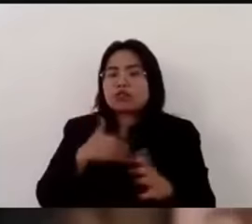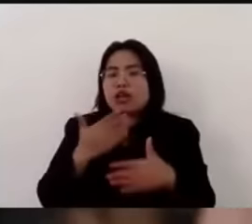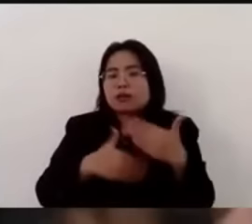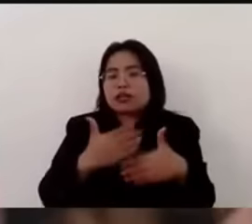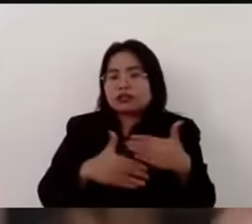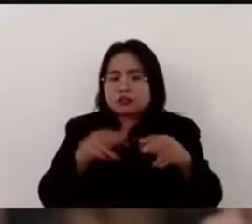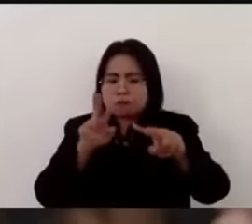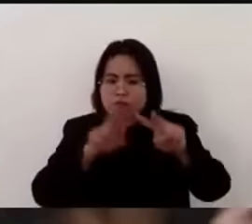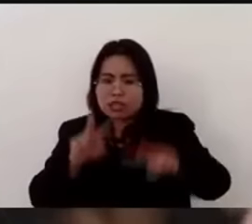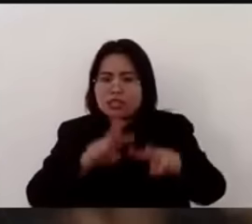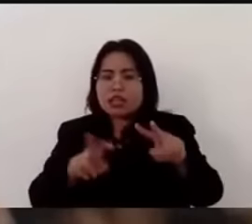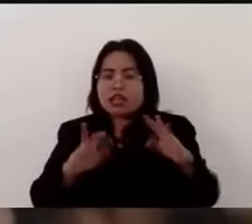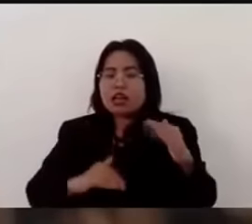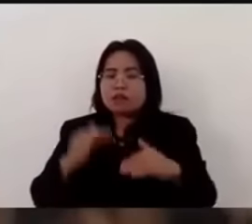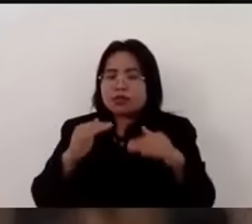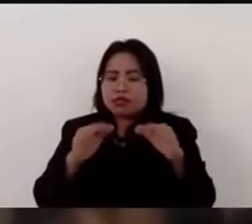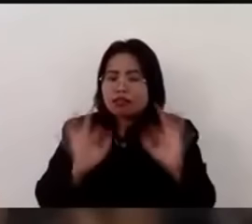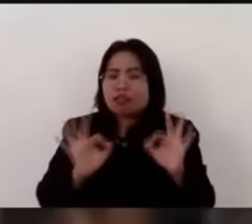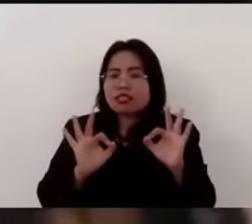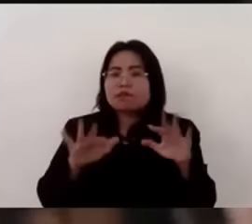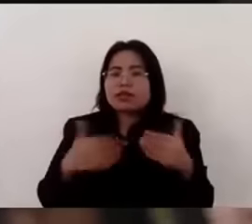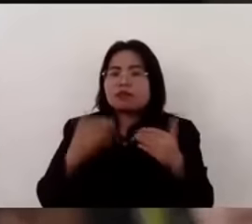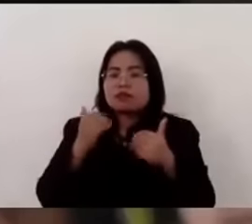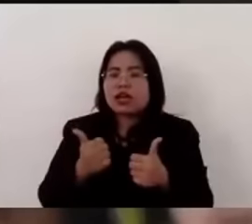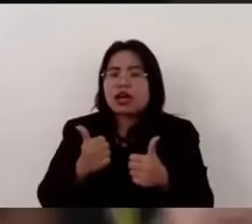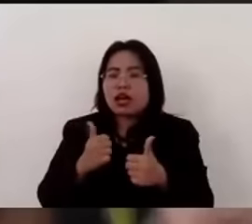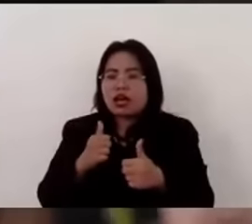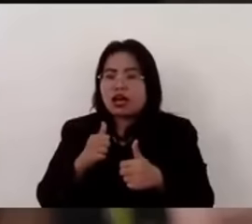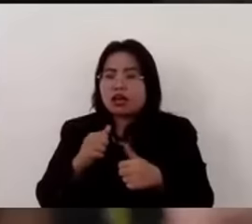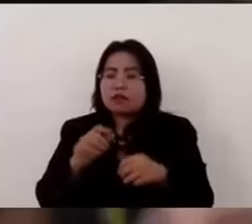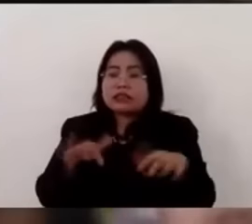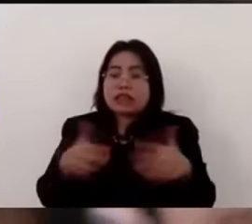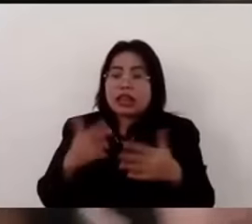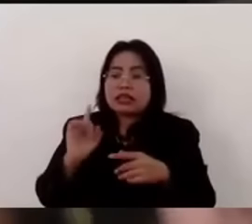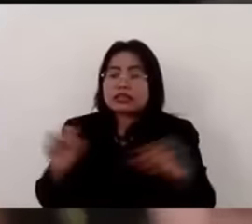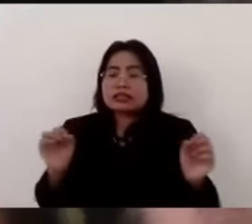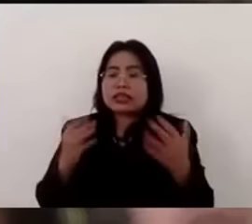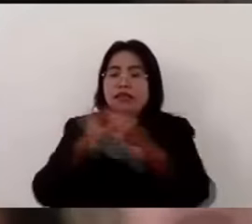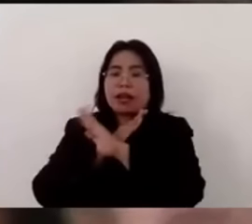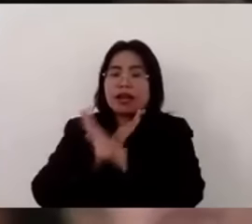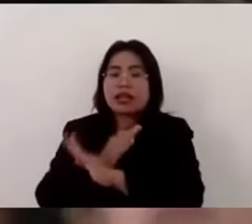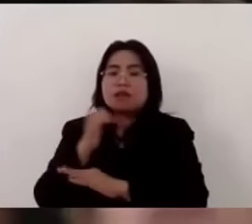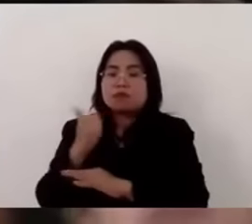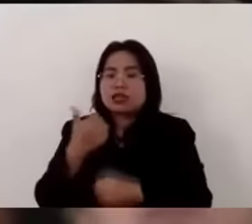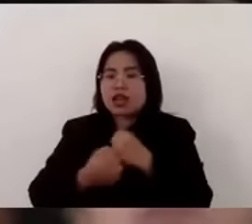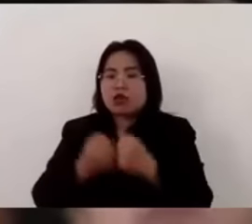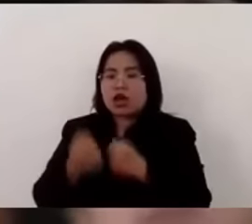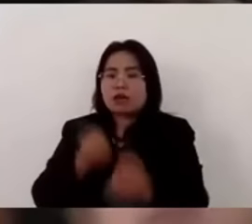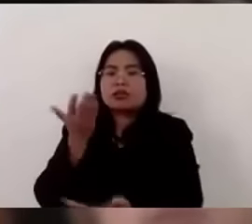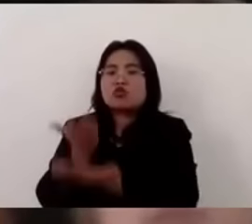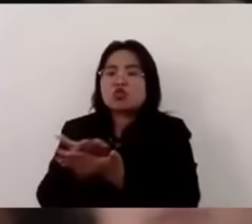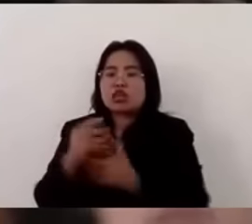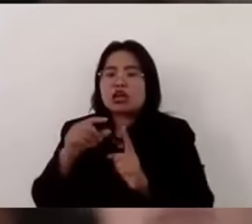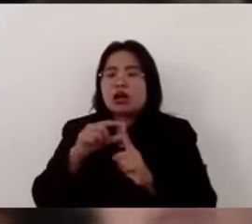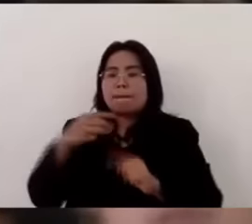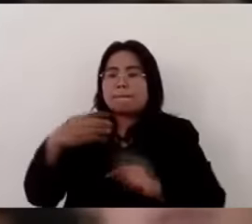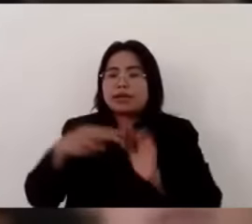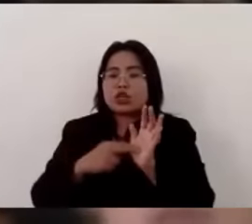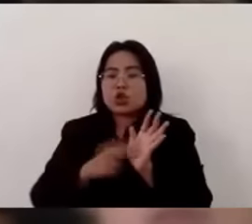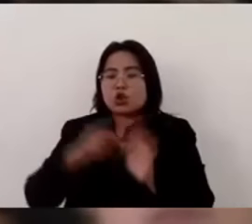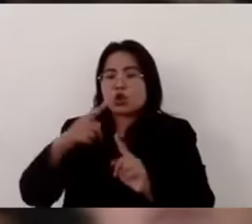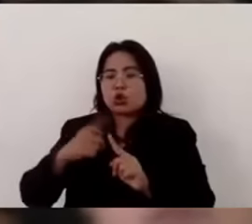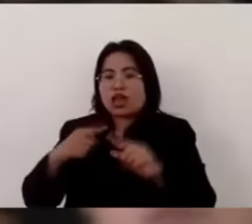yang lebih ketat yang memang legitimit terjadi pelanggaran di situ memang bisa dilakukan penuntutan tapi yang tidak